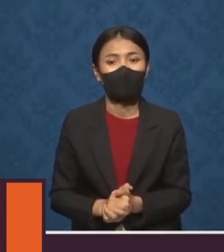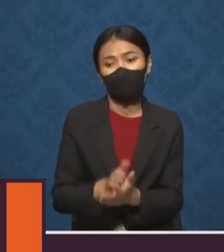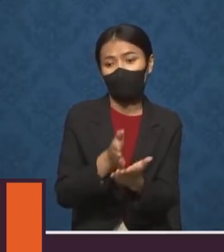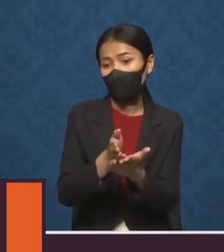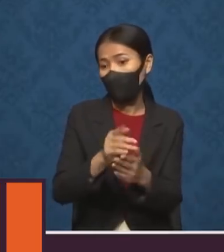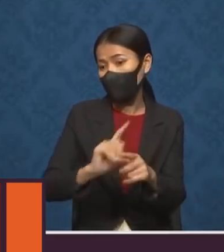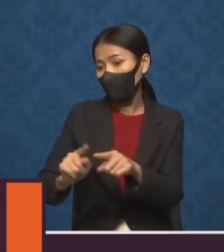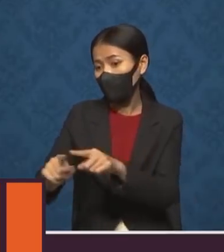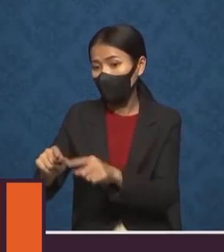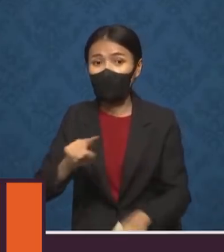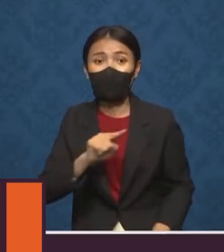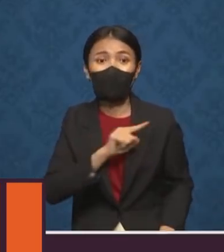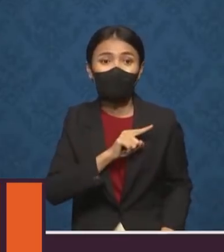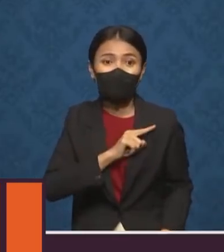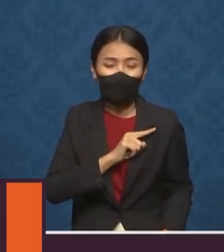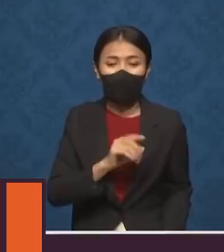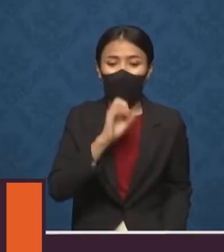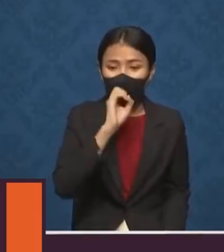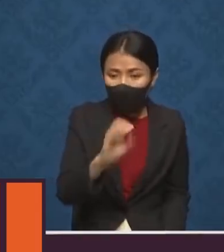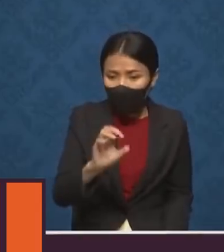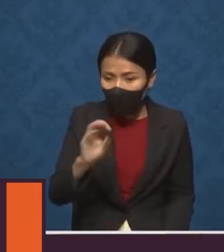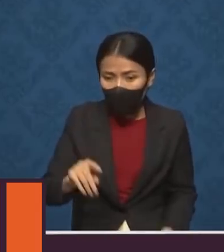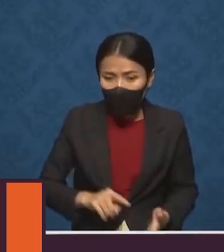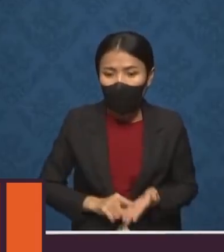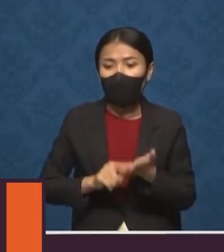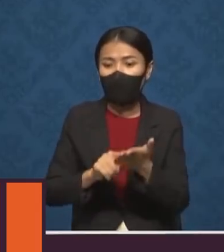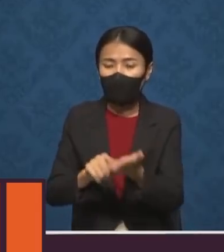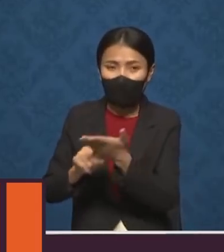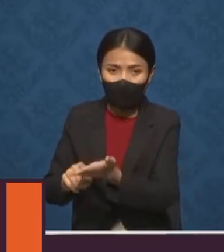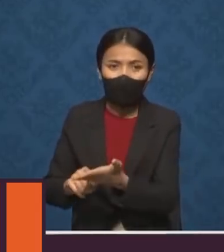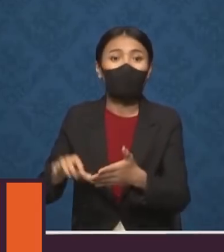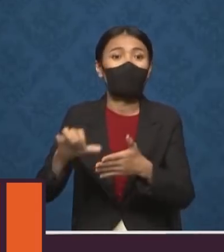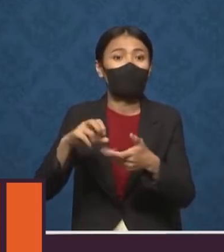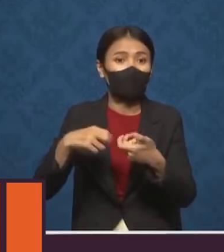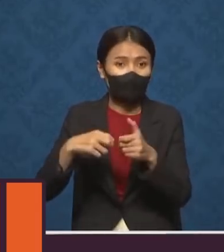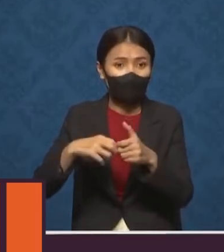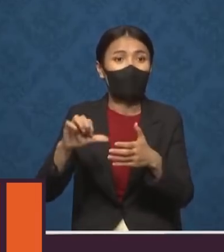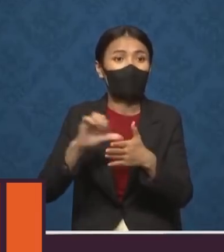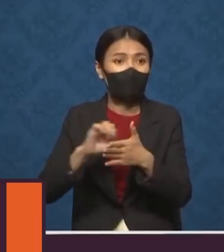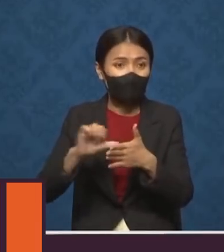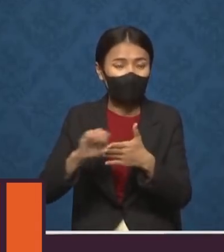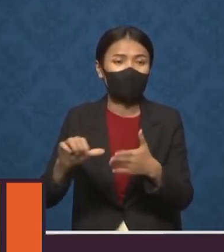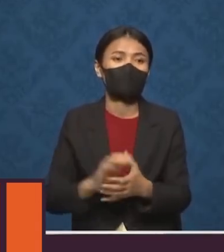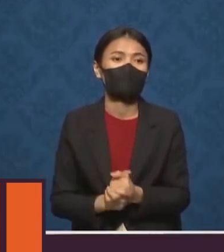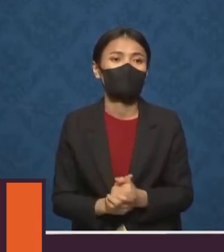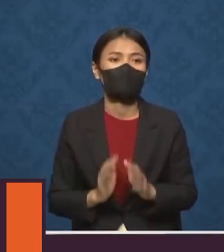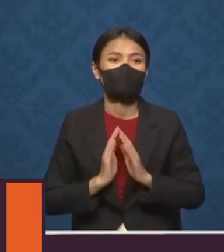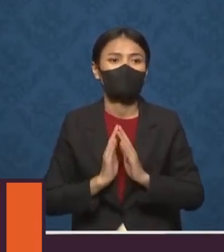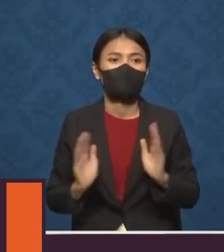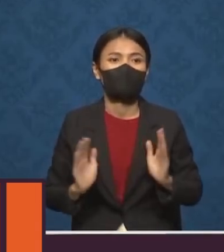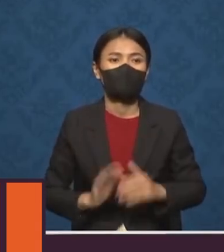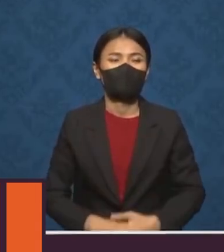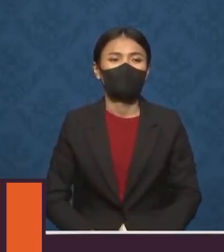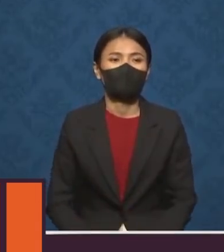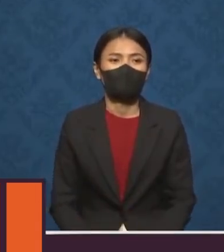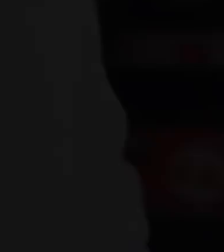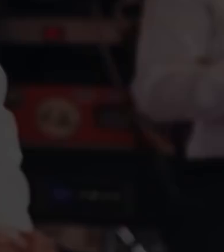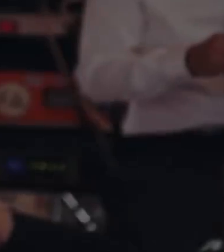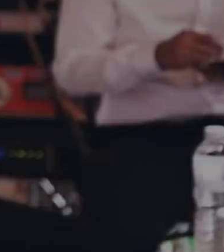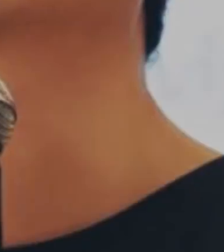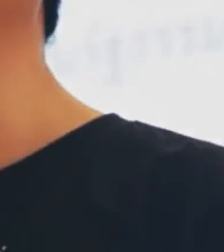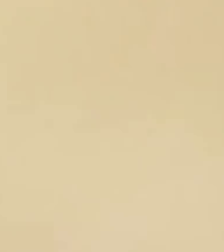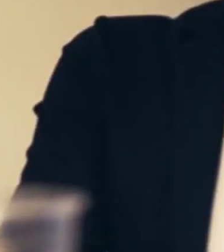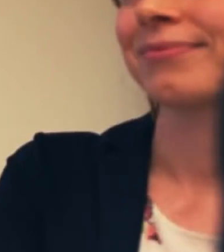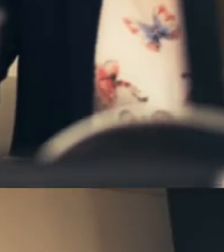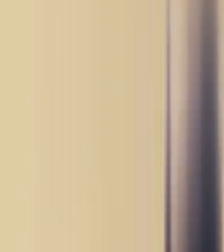ข้องนำไปดำเนินการแก้ไขปัญหาตามข้อสังเกตและข้อเสนอนี้ต่อไปด้วยค่ะขอบคุณดูแล้วน่าทาน